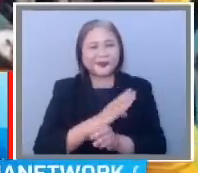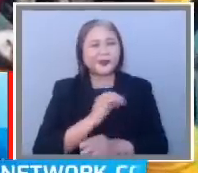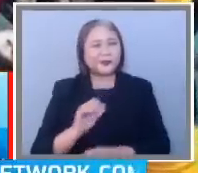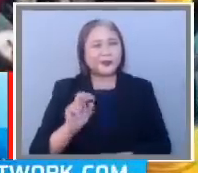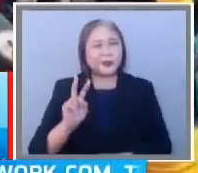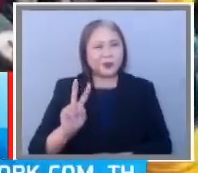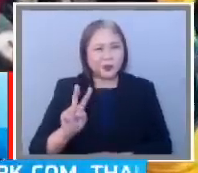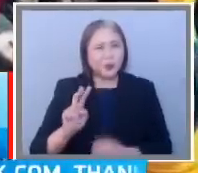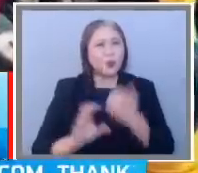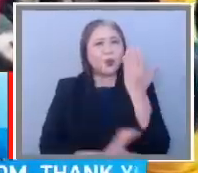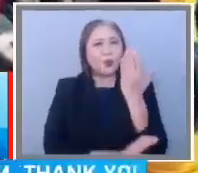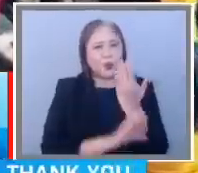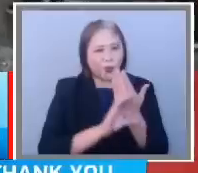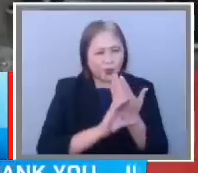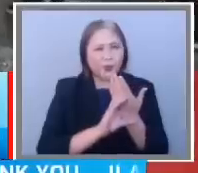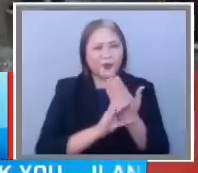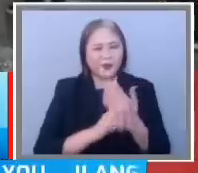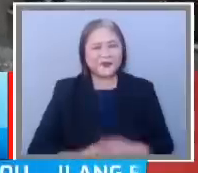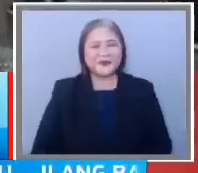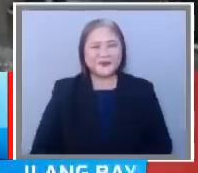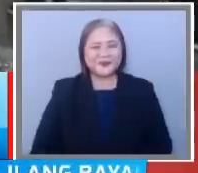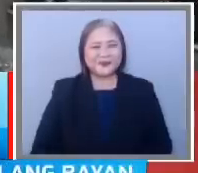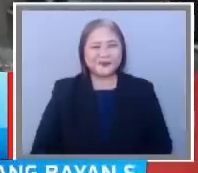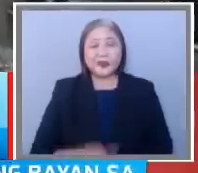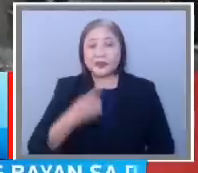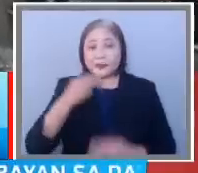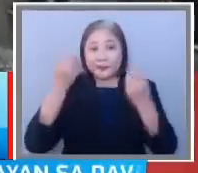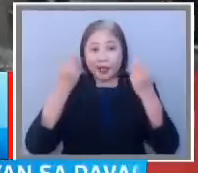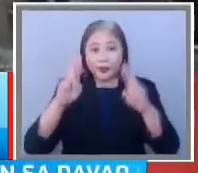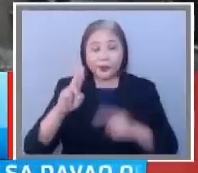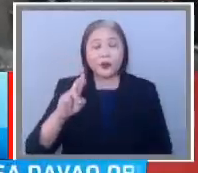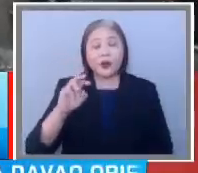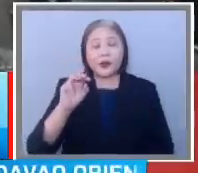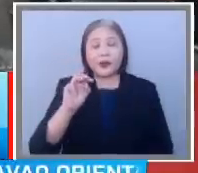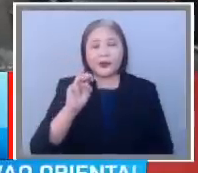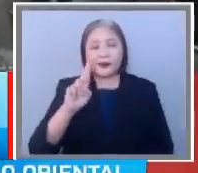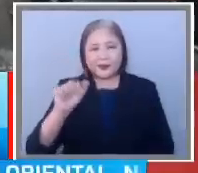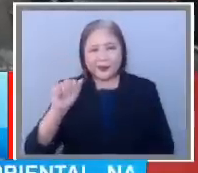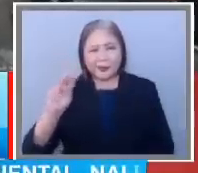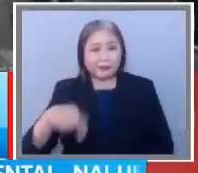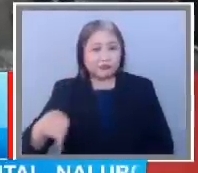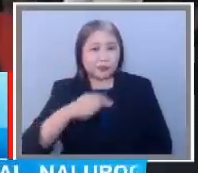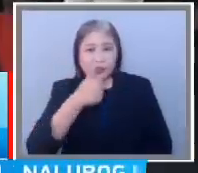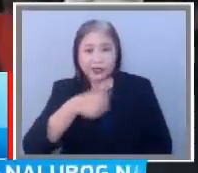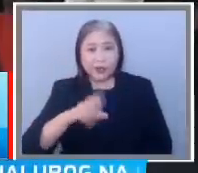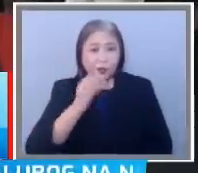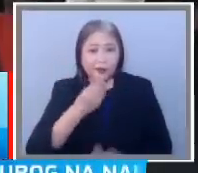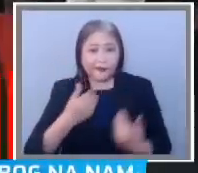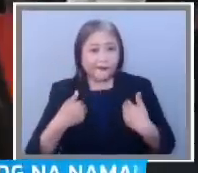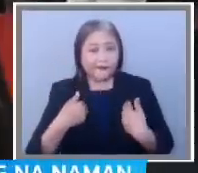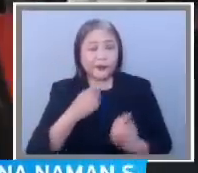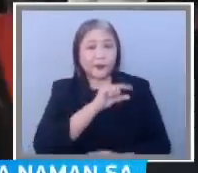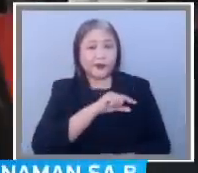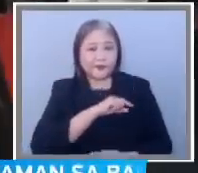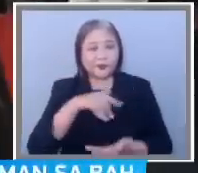unit. Ayon kay Mayor Mike Rama, kahit sinong residente sa lungsod na may kwalipikadong estudyante, pwedeng sumali.